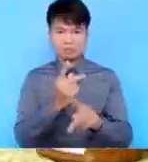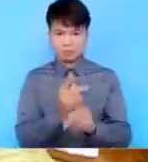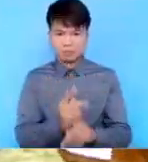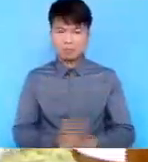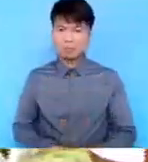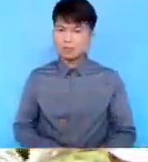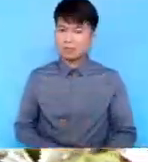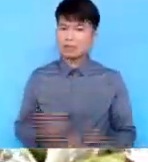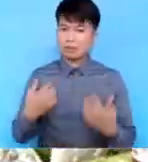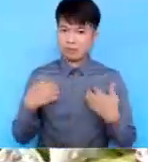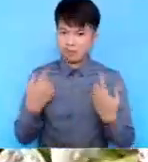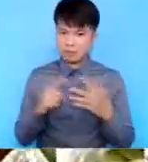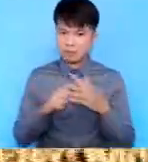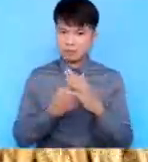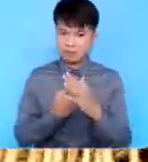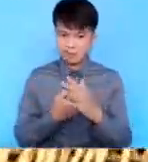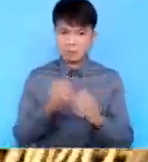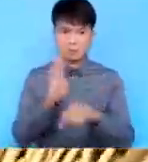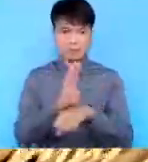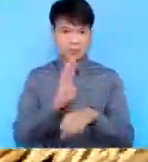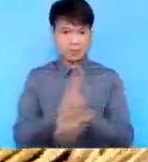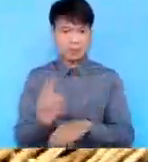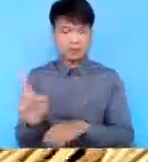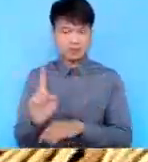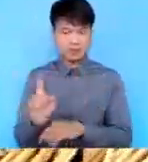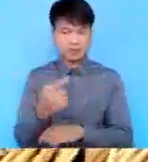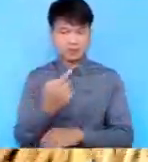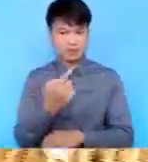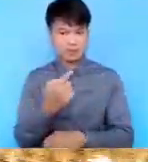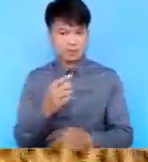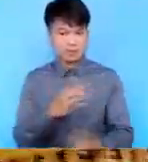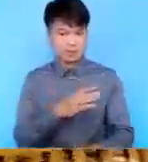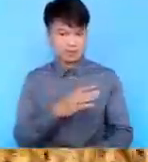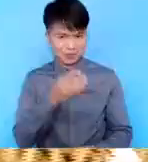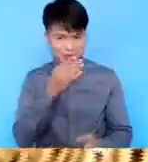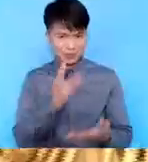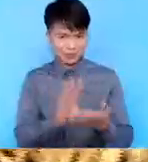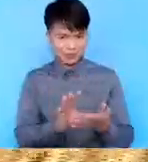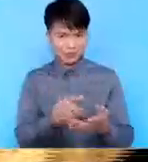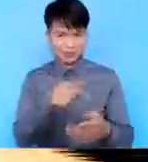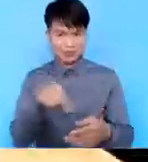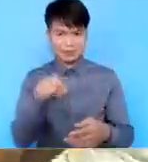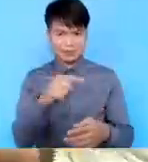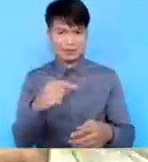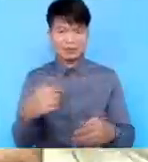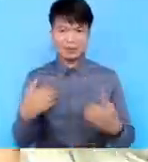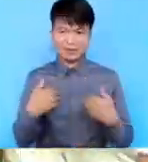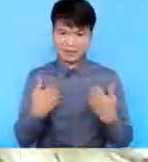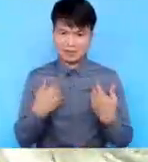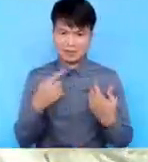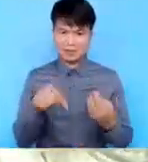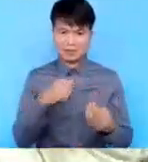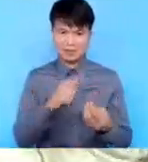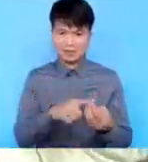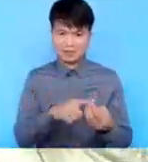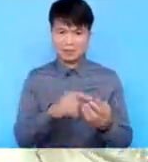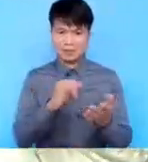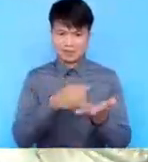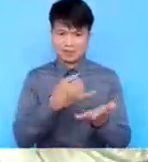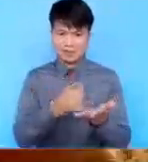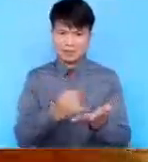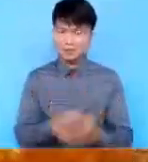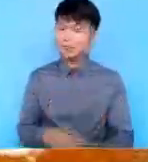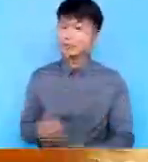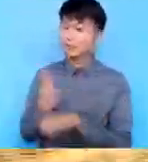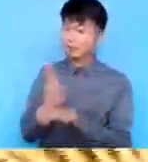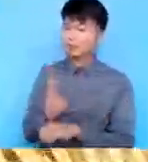Ano naman kaya ang say ng mga kabataan sa squash at sayote jam ni Aling Nelly? Usually matamis, so mas